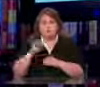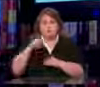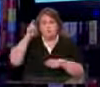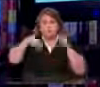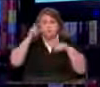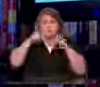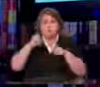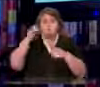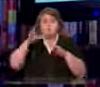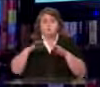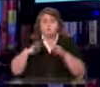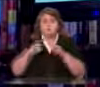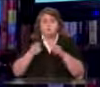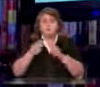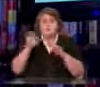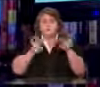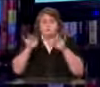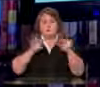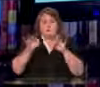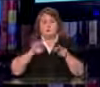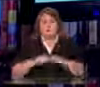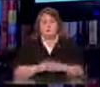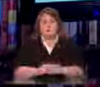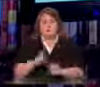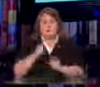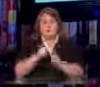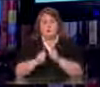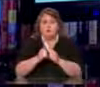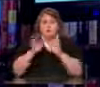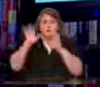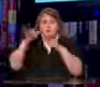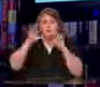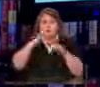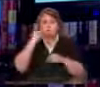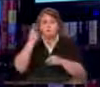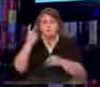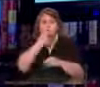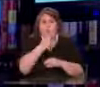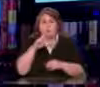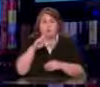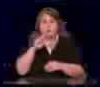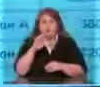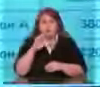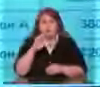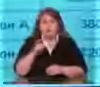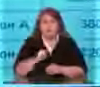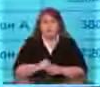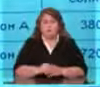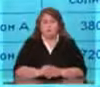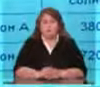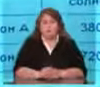дождемер. То есть обратите внимание еще раз, на каждом склоне по два прибора.